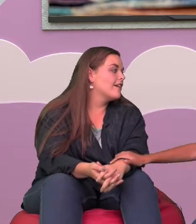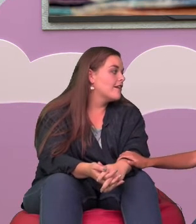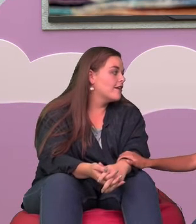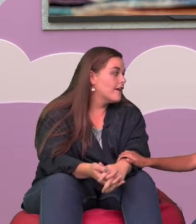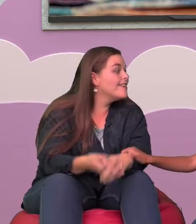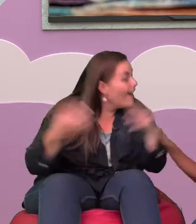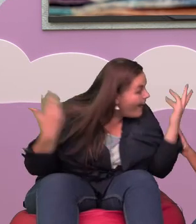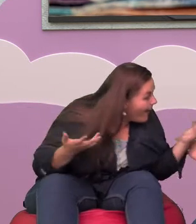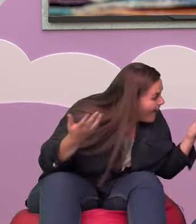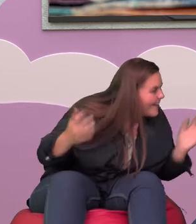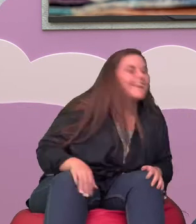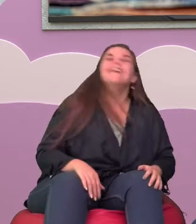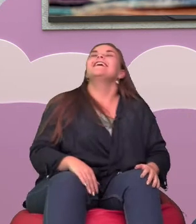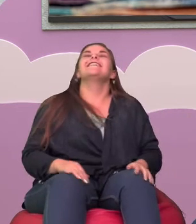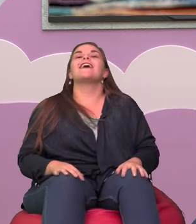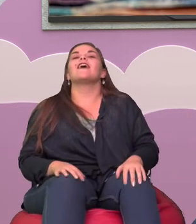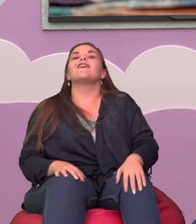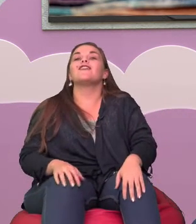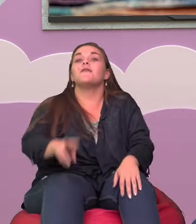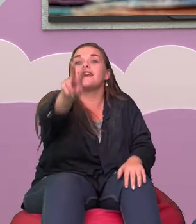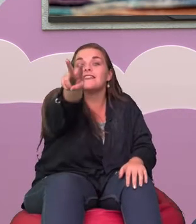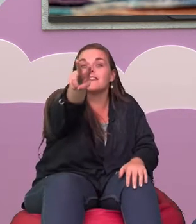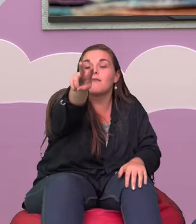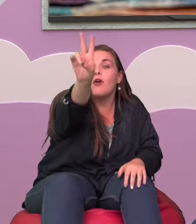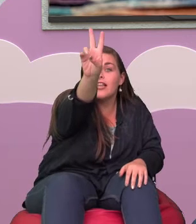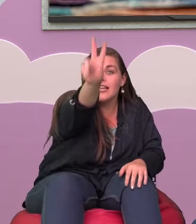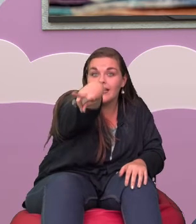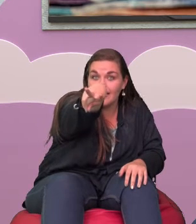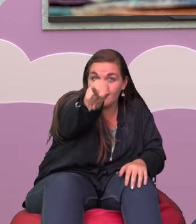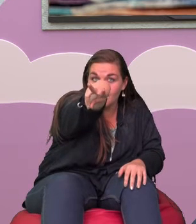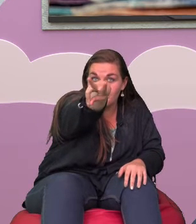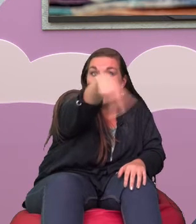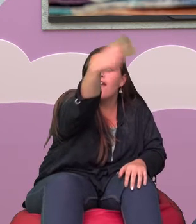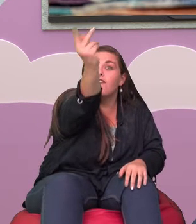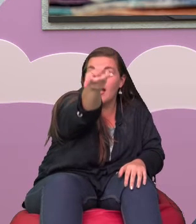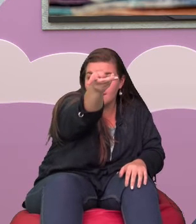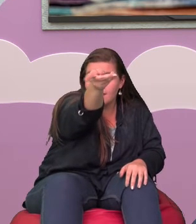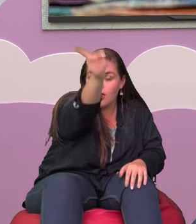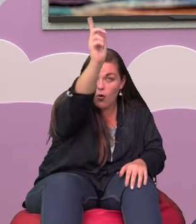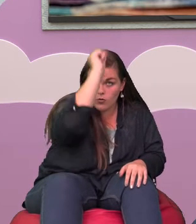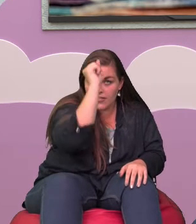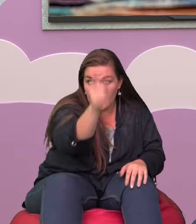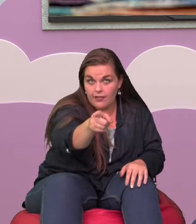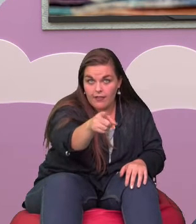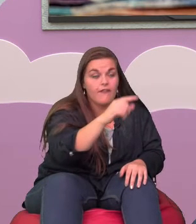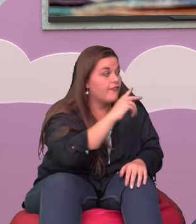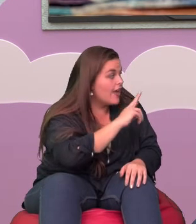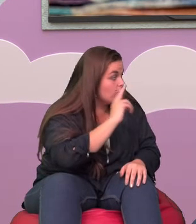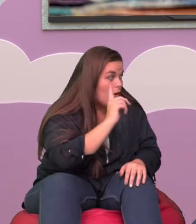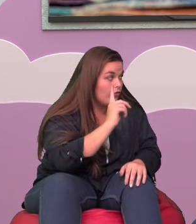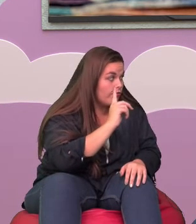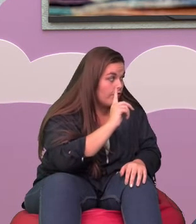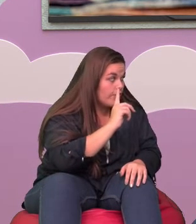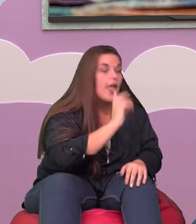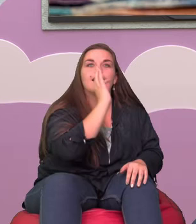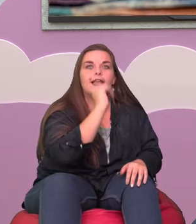Jy moet sou. So, graad 2, maak julle gereed. Want ons het week